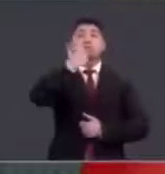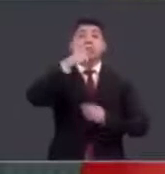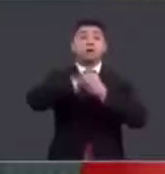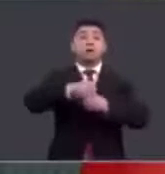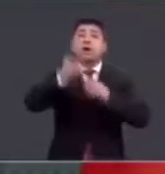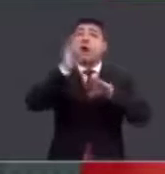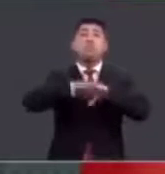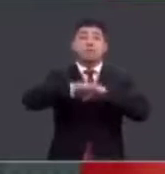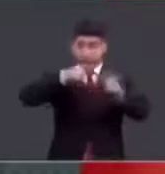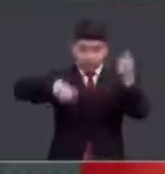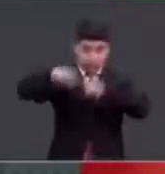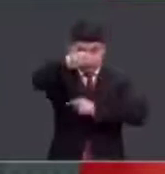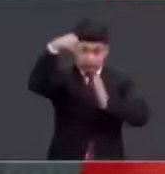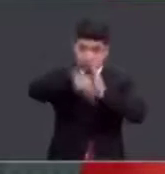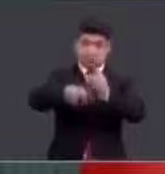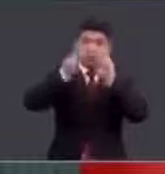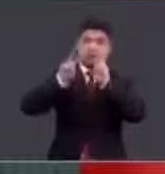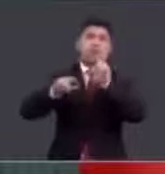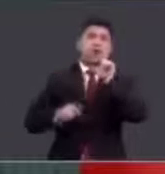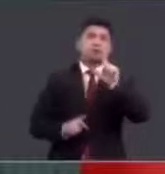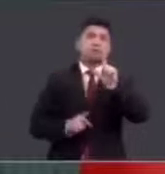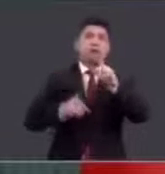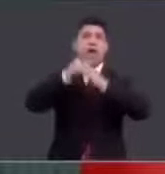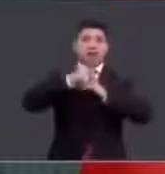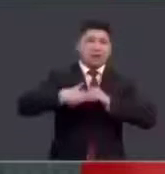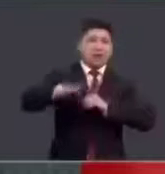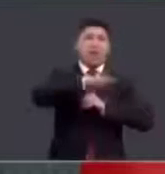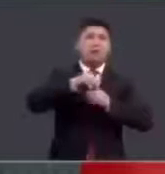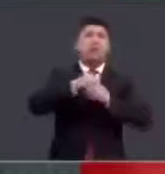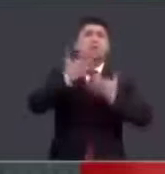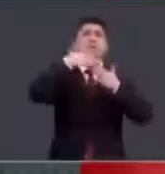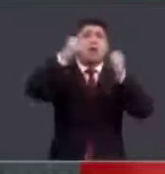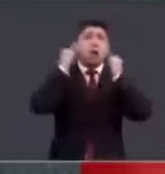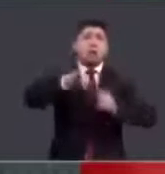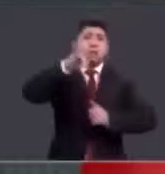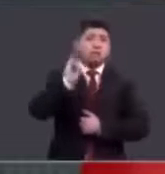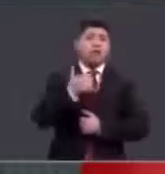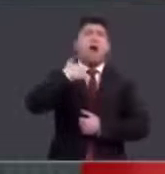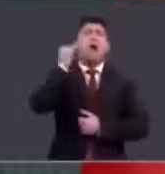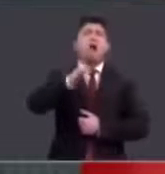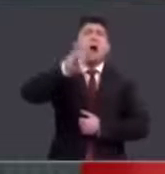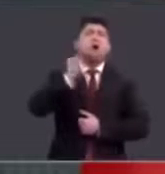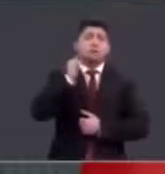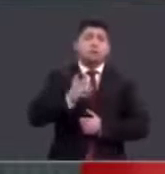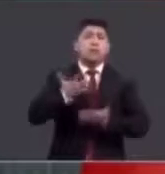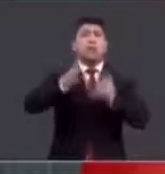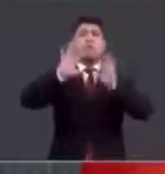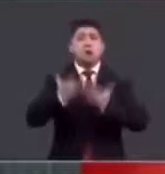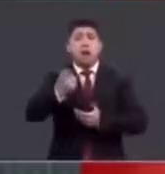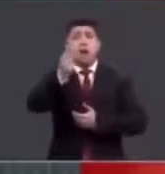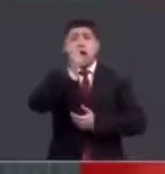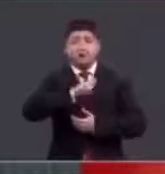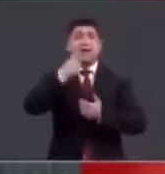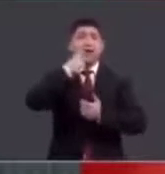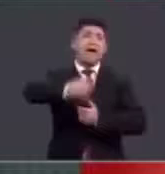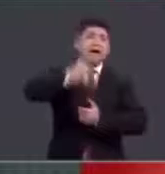hale getirmiş bunu görün. Altyapının ya hiç olmadığı ya da tümüyle bozulduğu